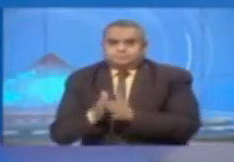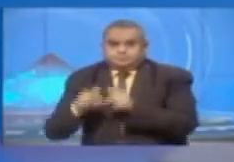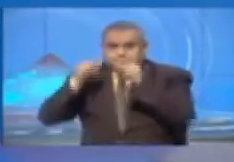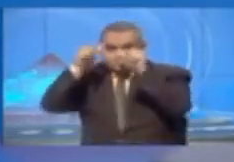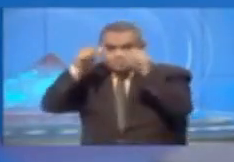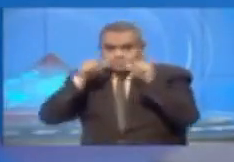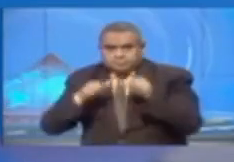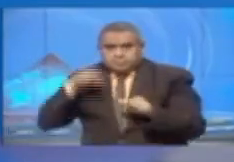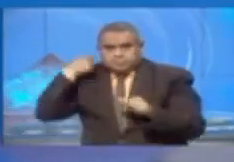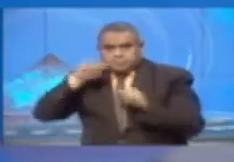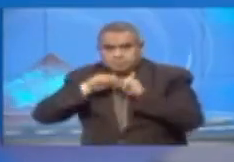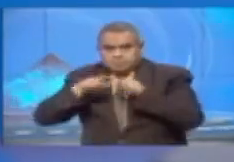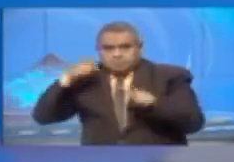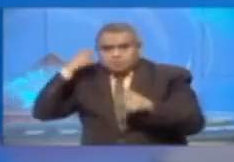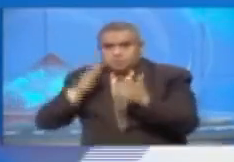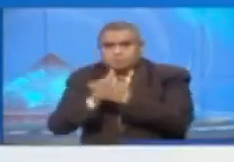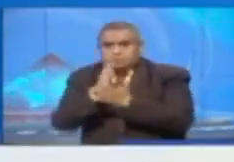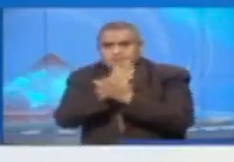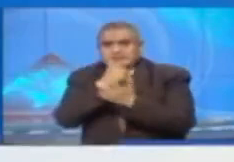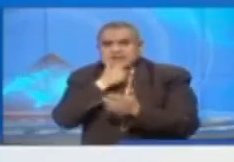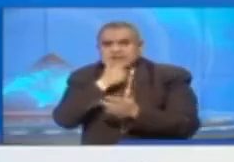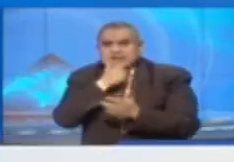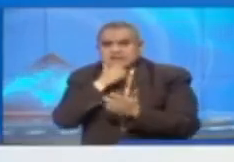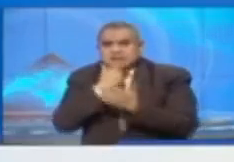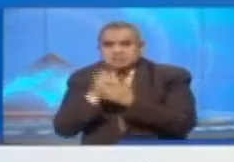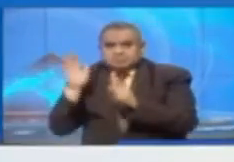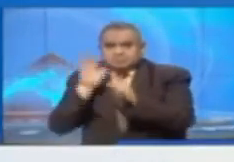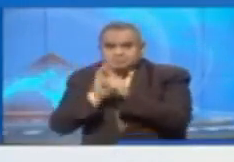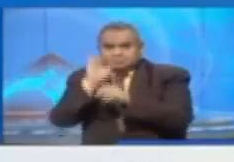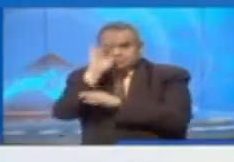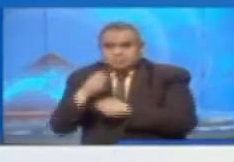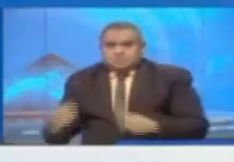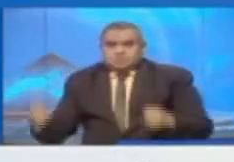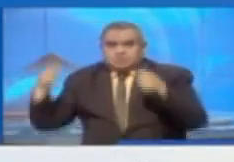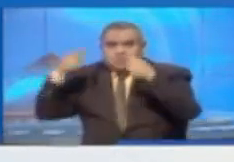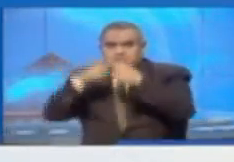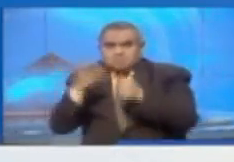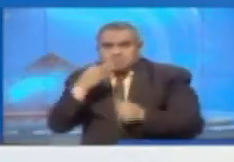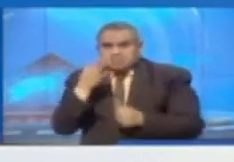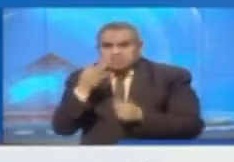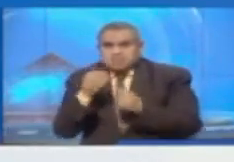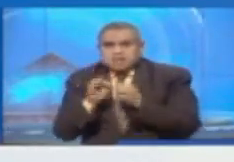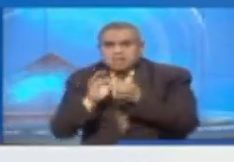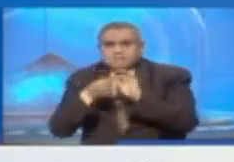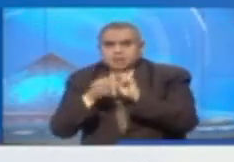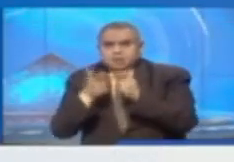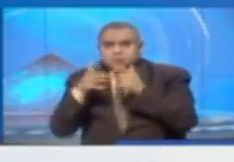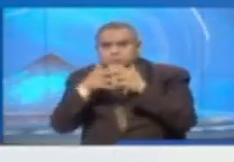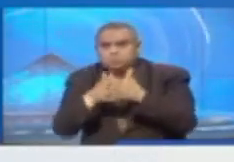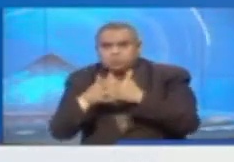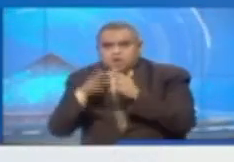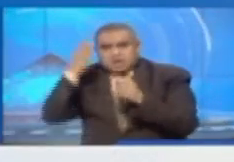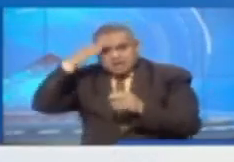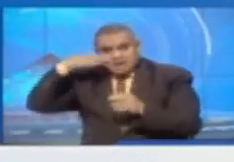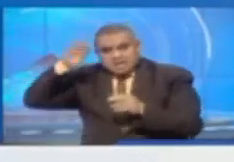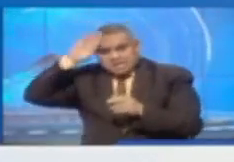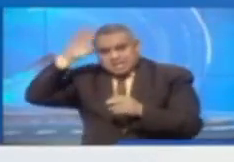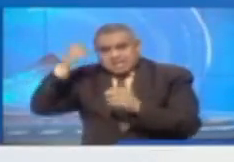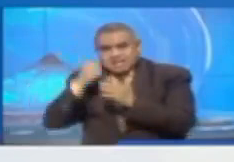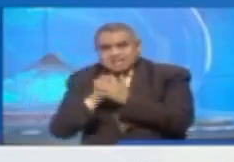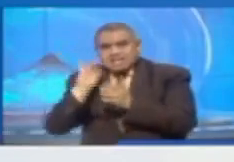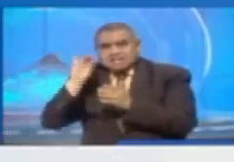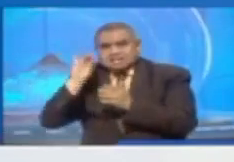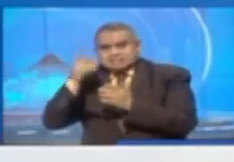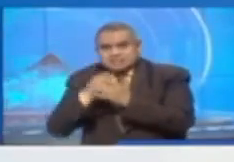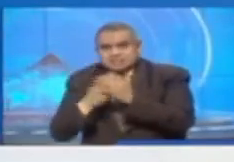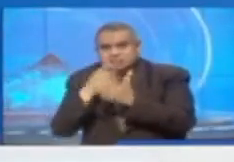أعلن وزير الخارجية البريطاني جيمس كليفري عن دعم إضافي بقيمة 3 ملايين جنيه استرليني لصندوق الشراكة من أجل